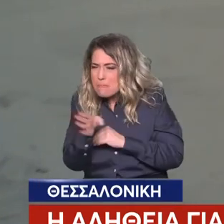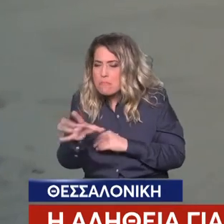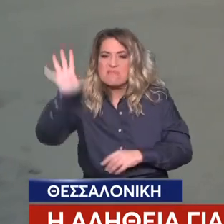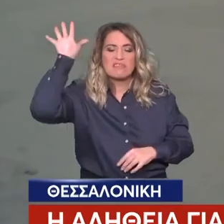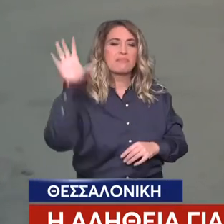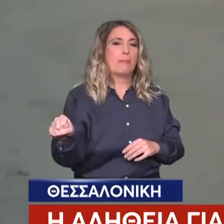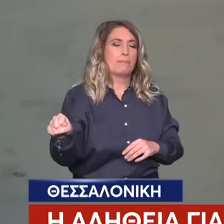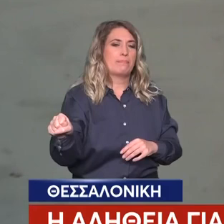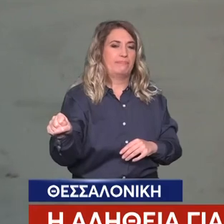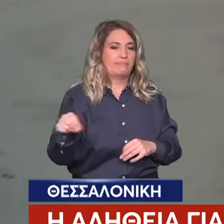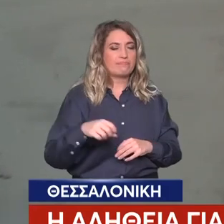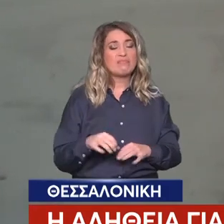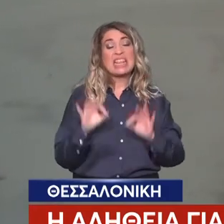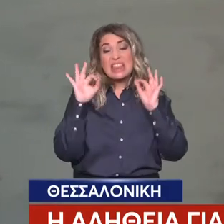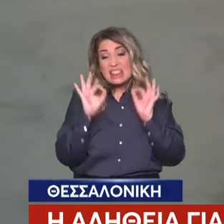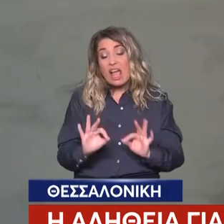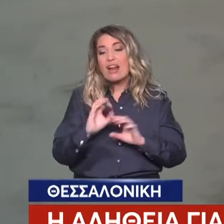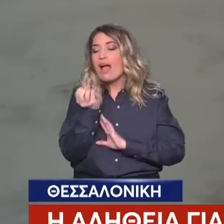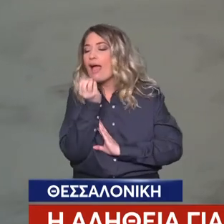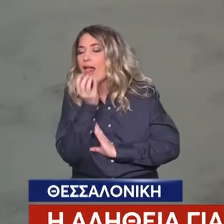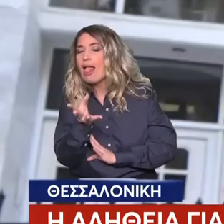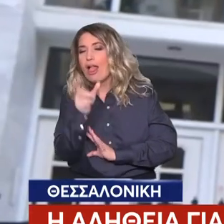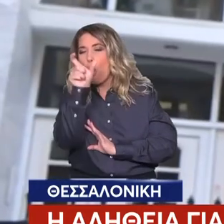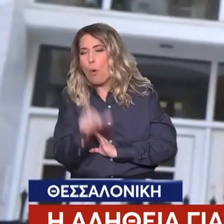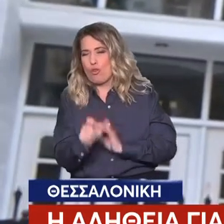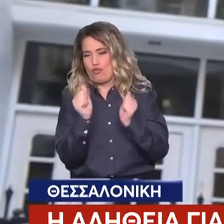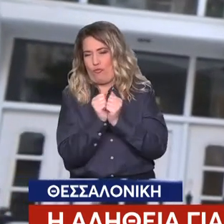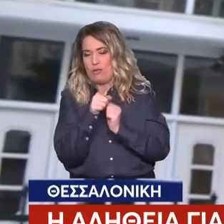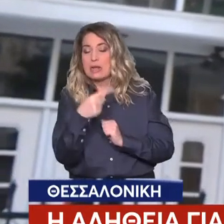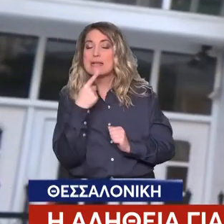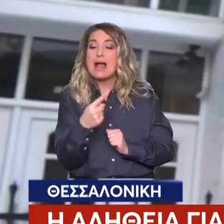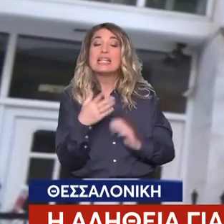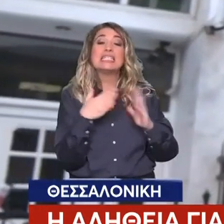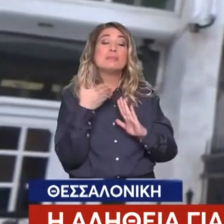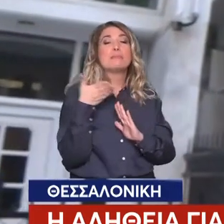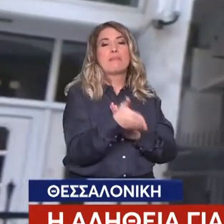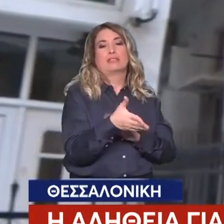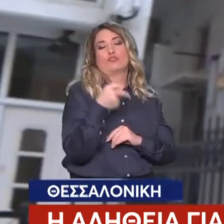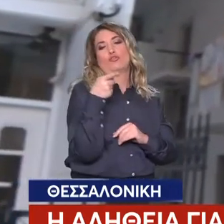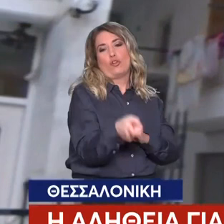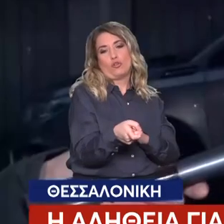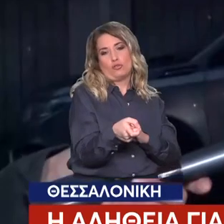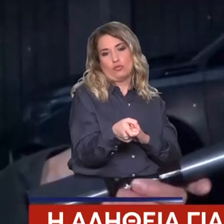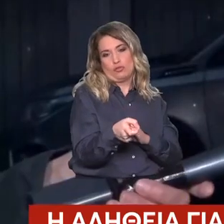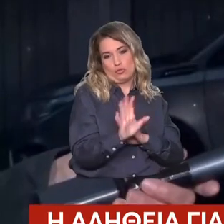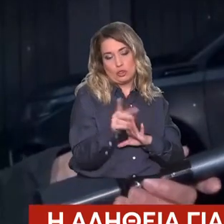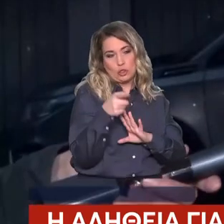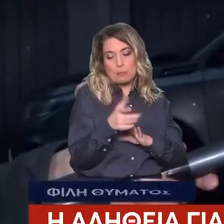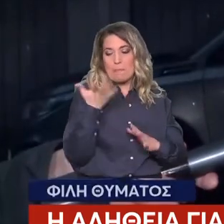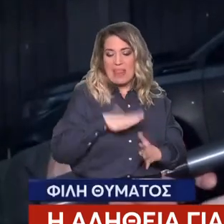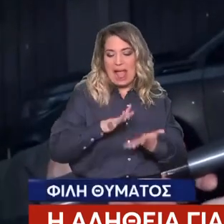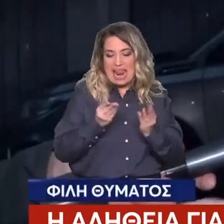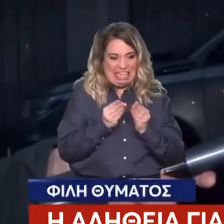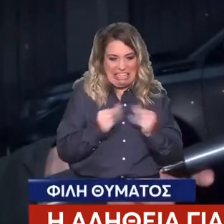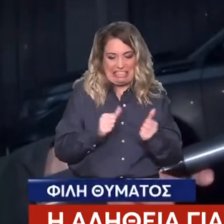δύο δράστες τη σκότωσαν στο διαμέρισμα που έμενε με τον σύντροφό τη στη Θεσσαλονίκη και άρχισαν να σκέφτονται πώς θα συσκοτήσουν το τοπίο. Είμαστε σοκαρισμένοι